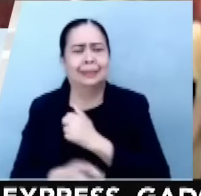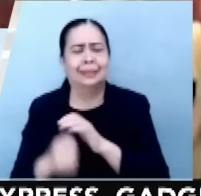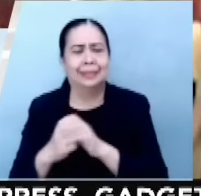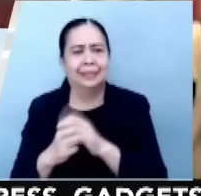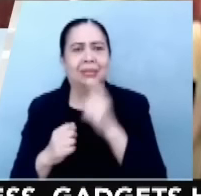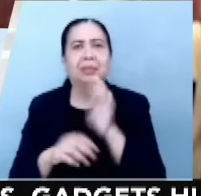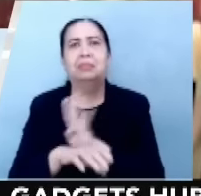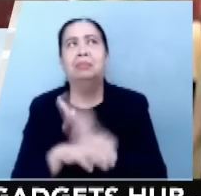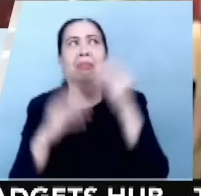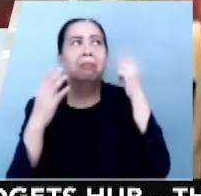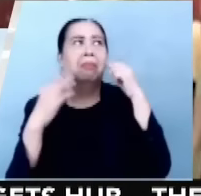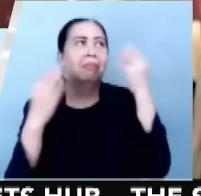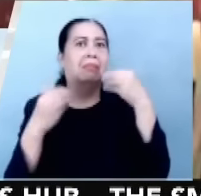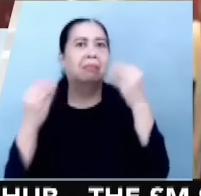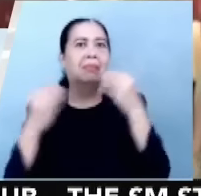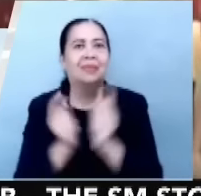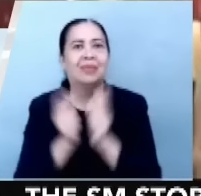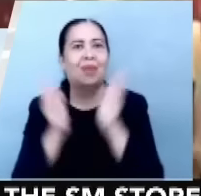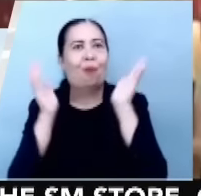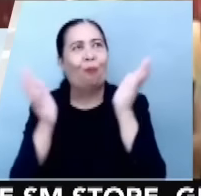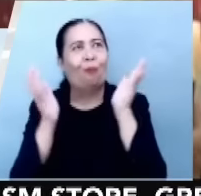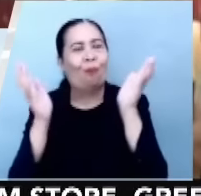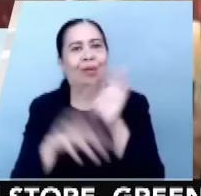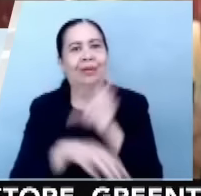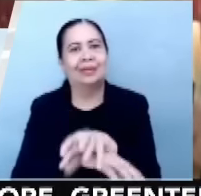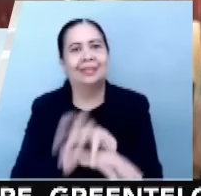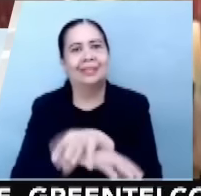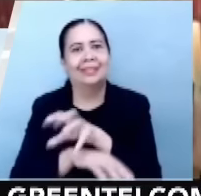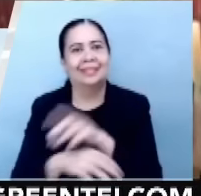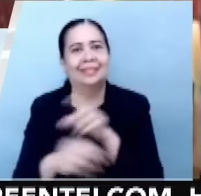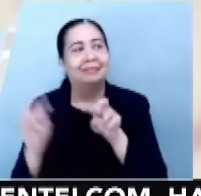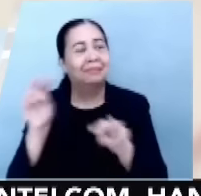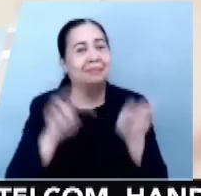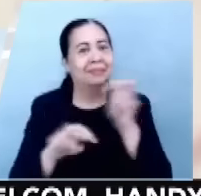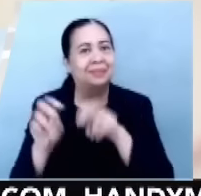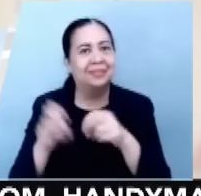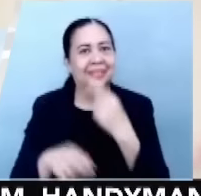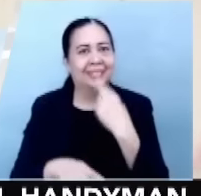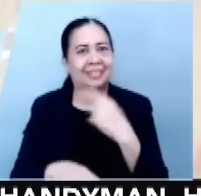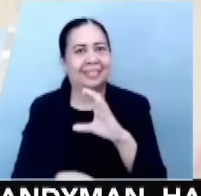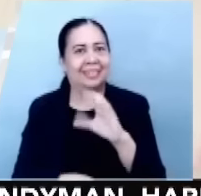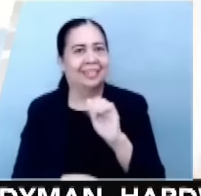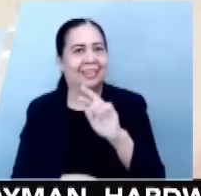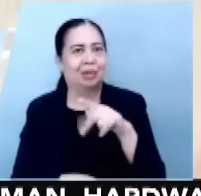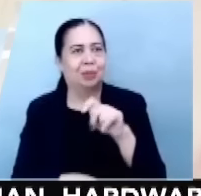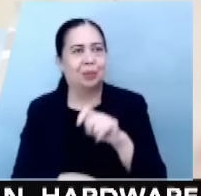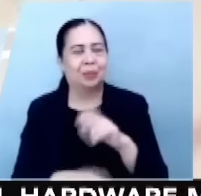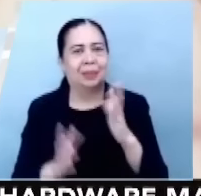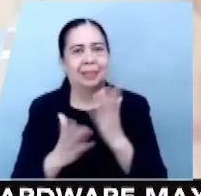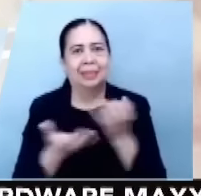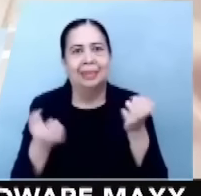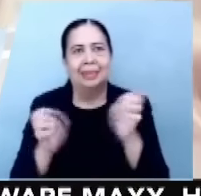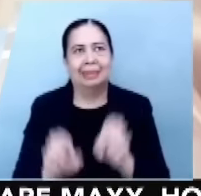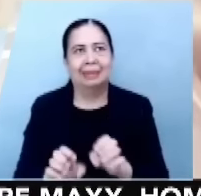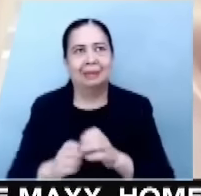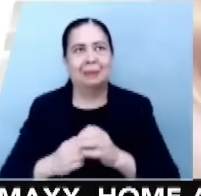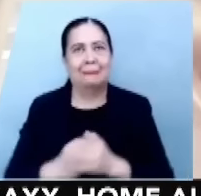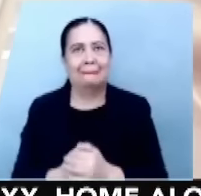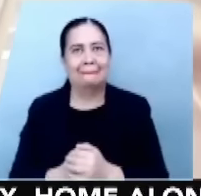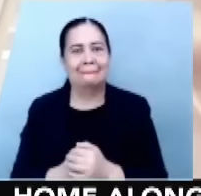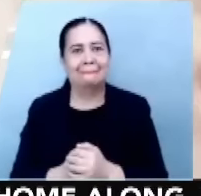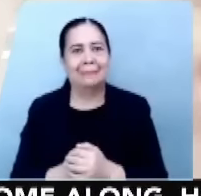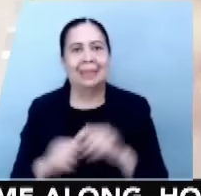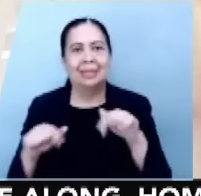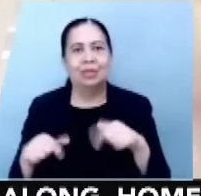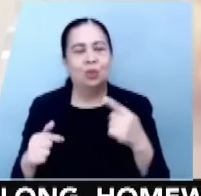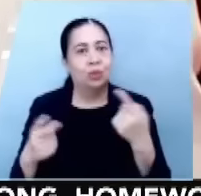sa catching up chismisan sa mga nakita niya sa red carpet. Parang sa mga event na ganito, dito lang talaga nangyayari